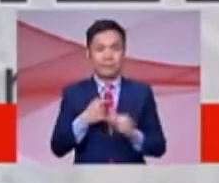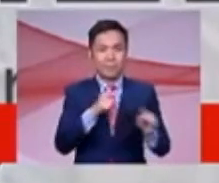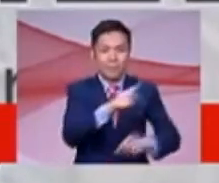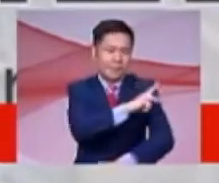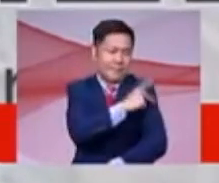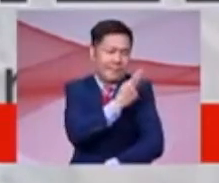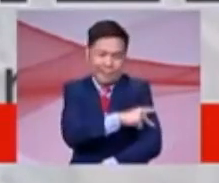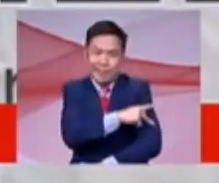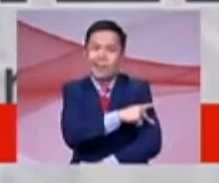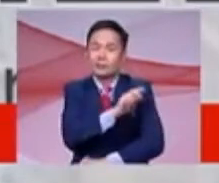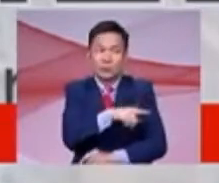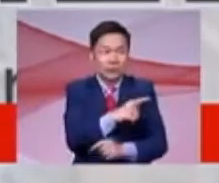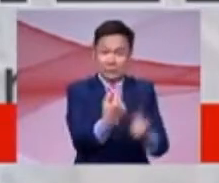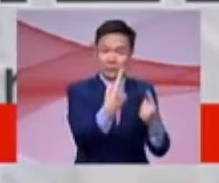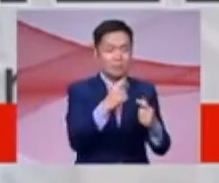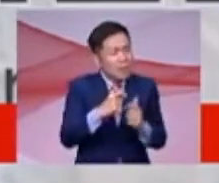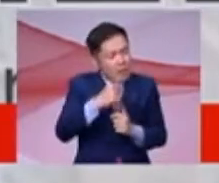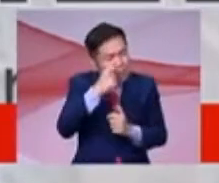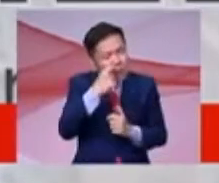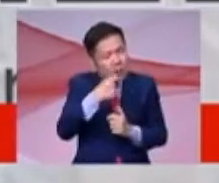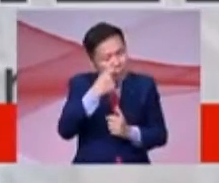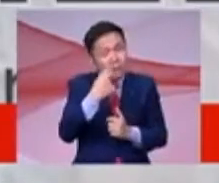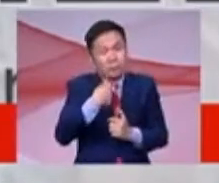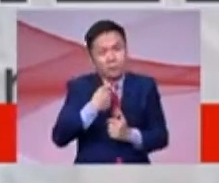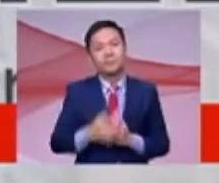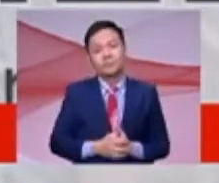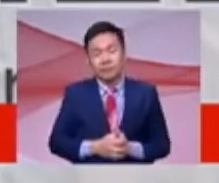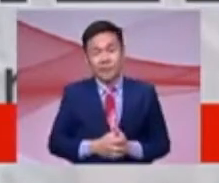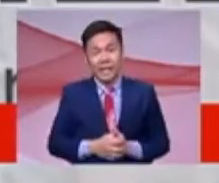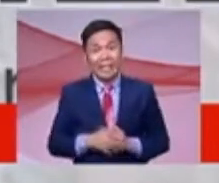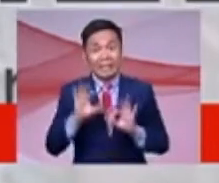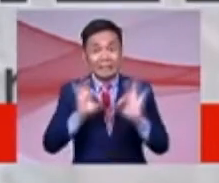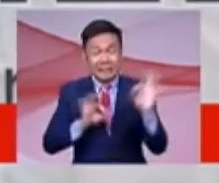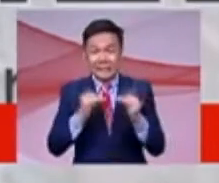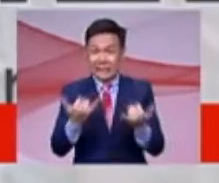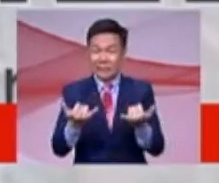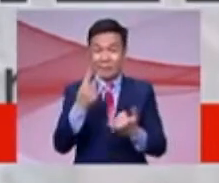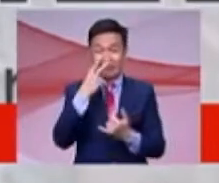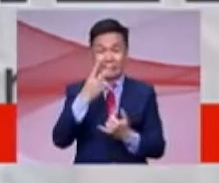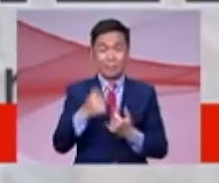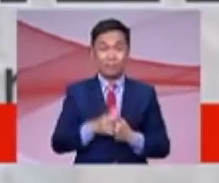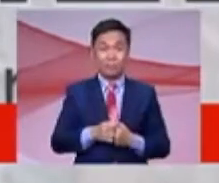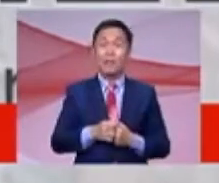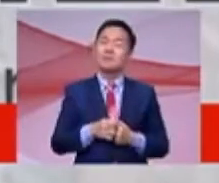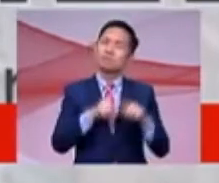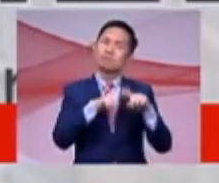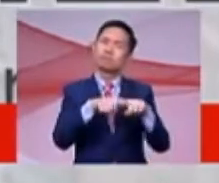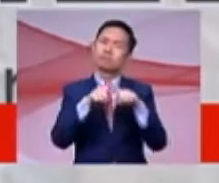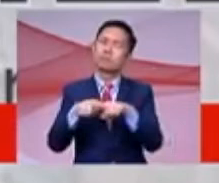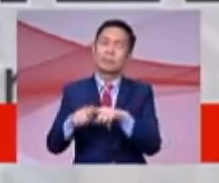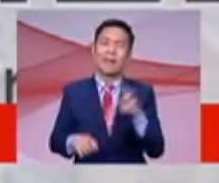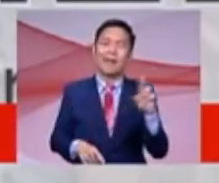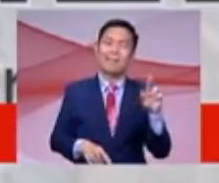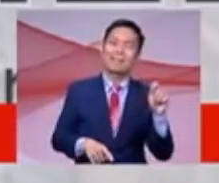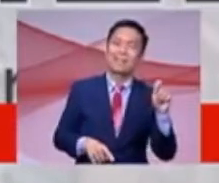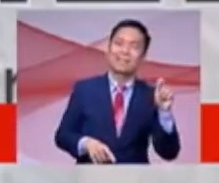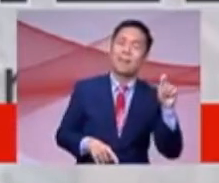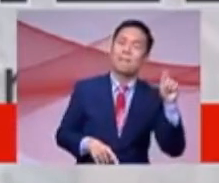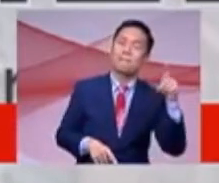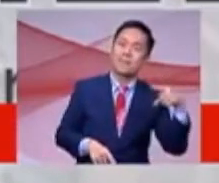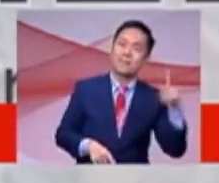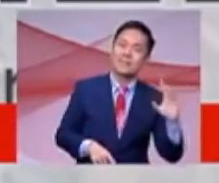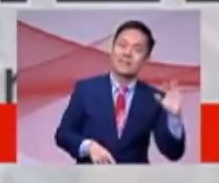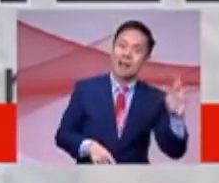untuk mendapatkan ujian. Jadi ujian kita kalau kita sekarang ni pun melihat pada kaedah ujian RT-PCR dan